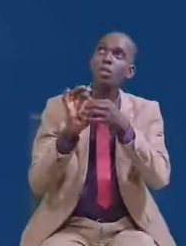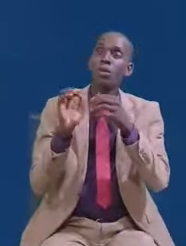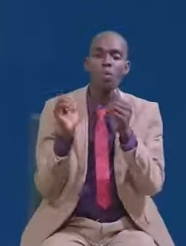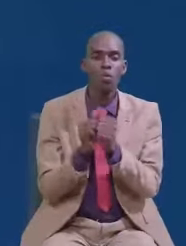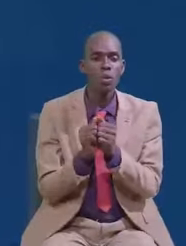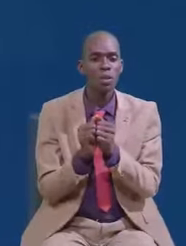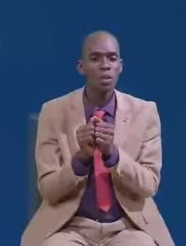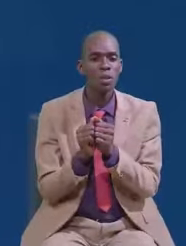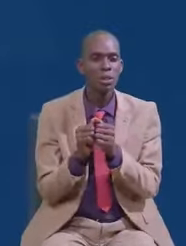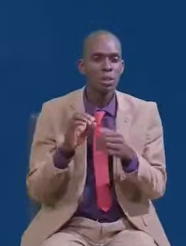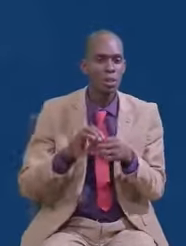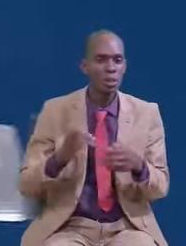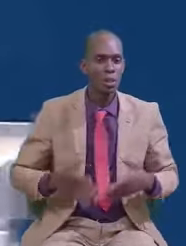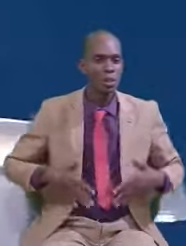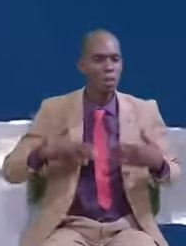de Dieu.